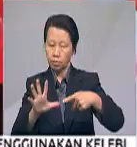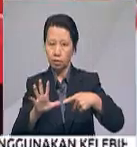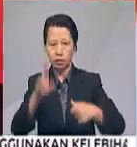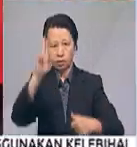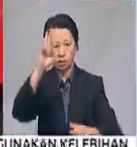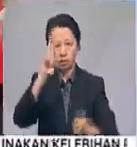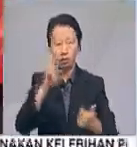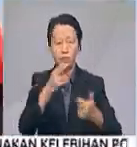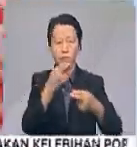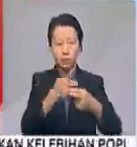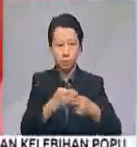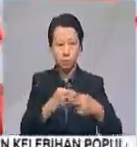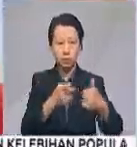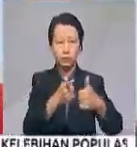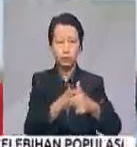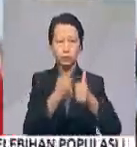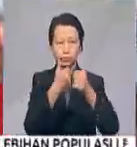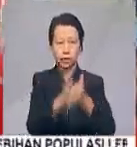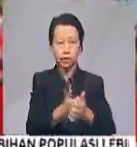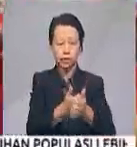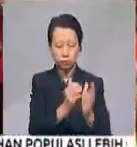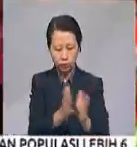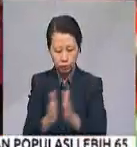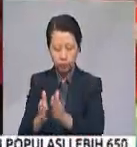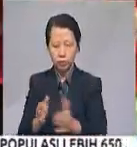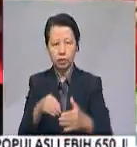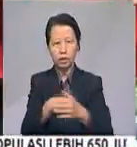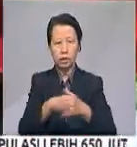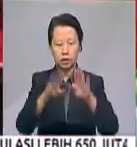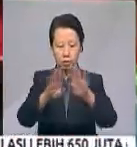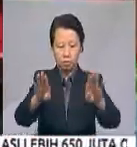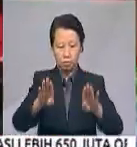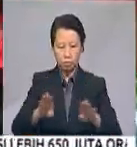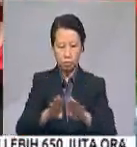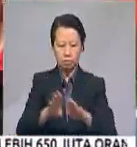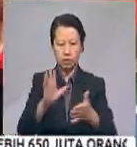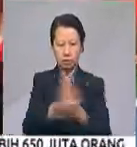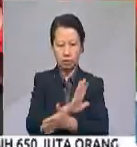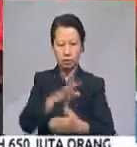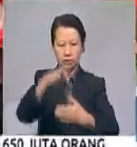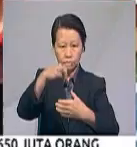seperti yang berikut mengikut susunan dalam borang contoh kertas undi.